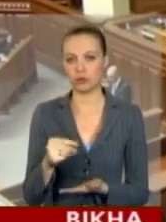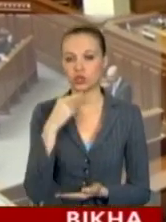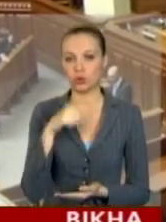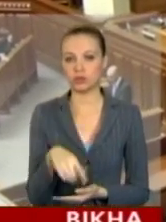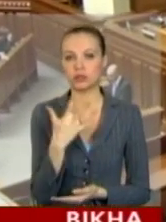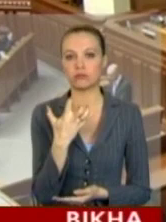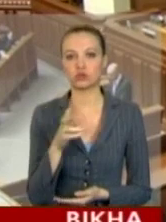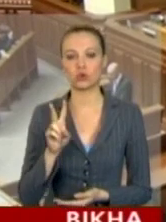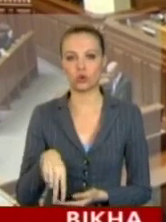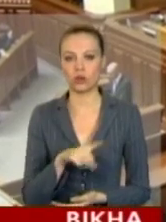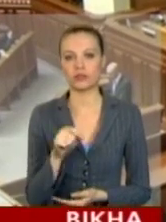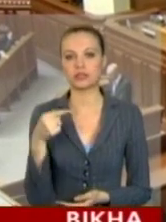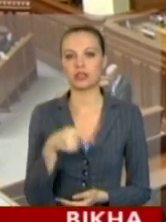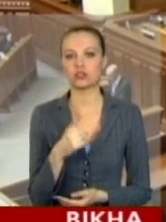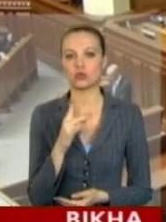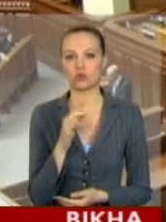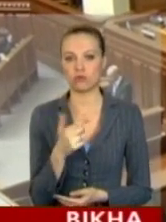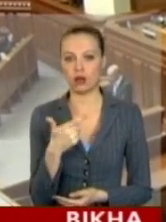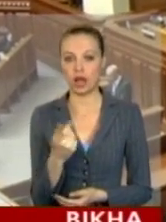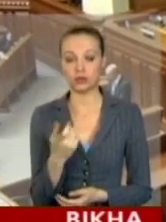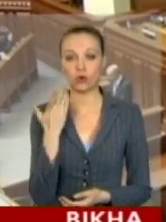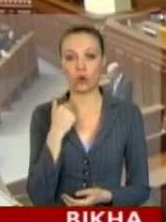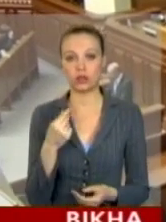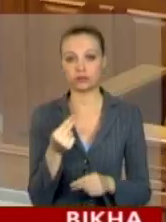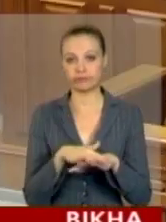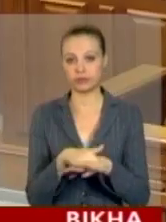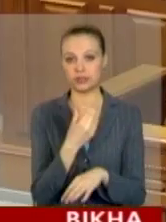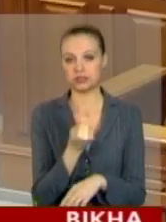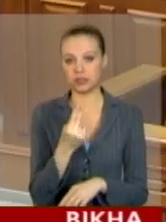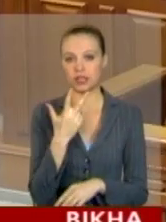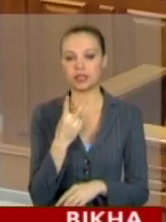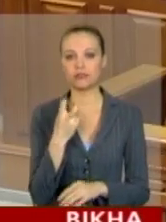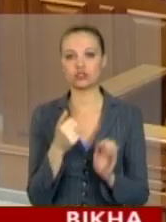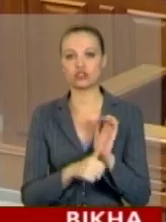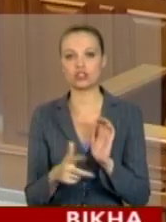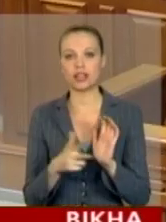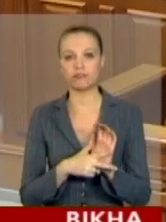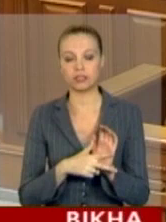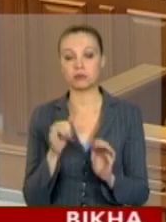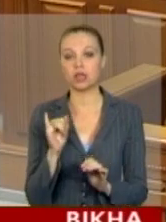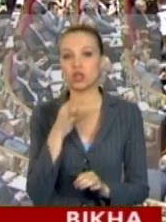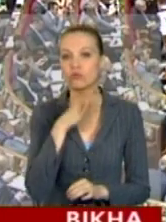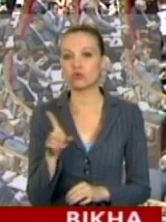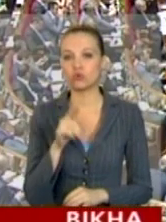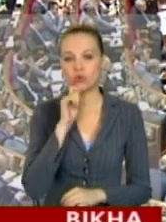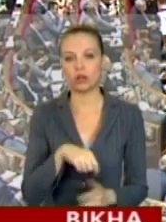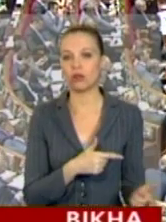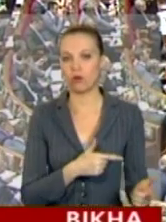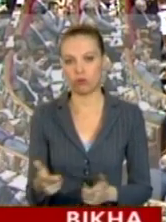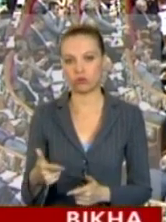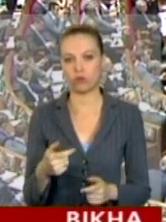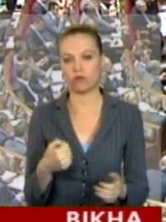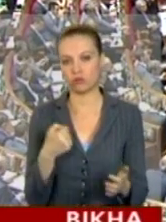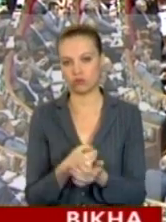Росії $500 за 1000 кубометрів газу, тоді як ринкова ціна 268,5. І будь-що Україна готова йти